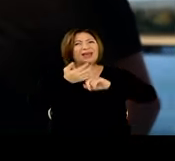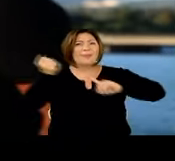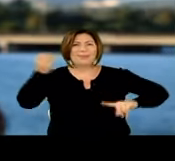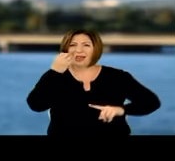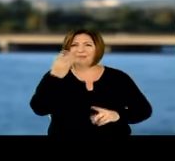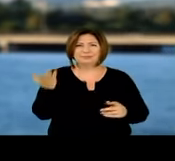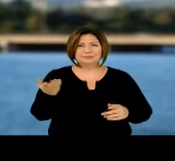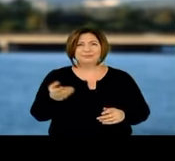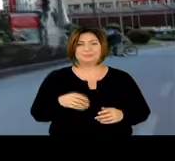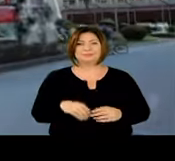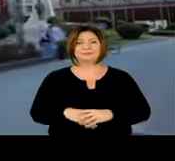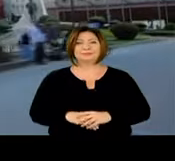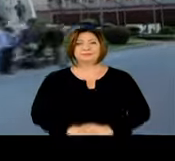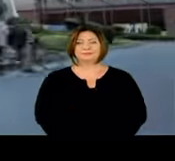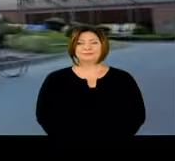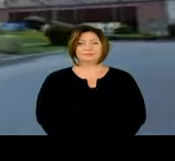ya. Doğru lan.